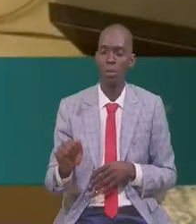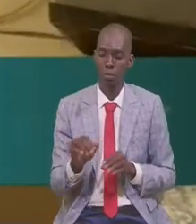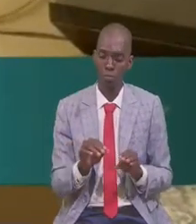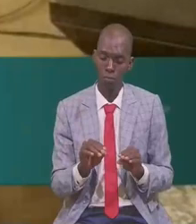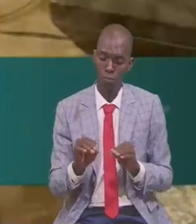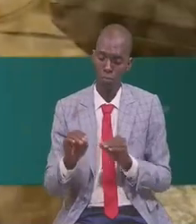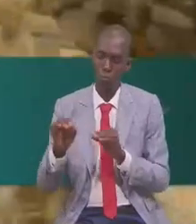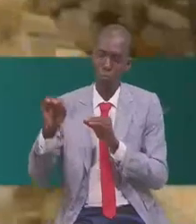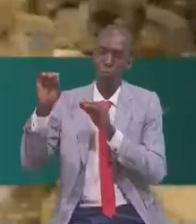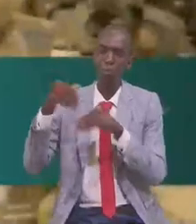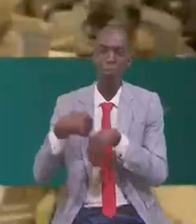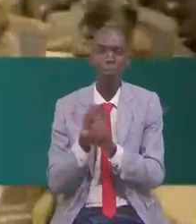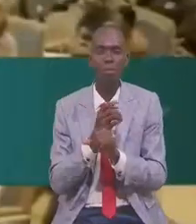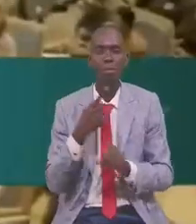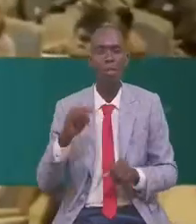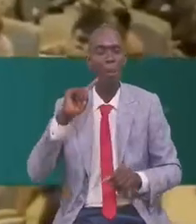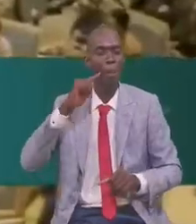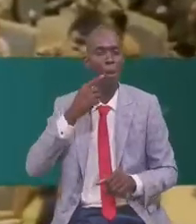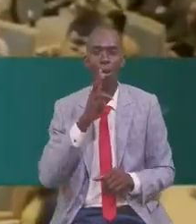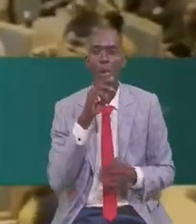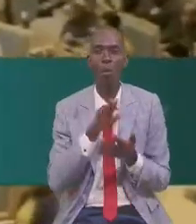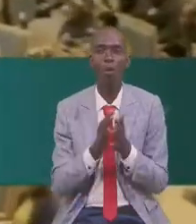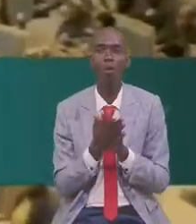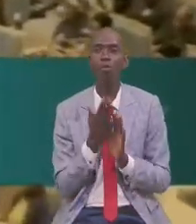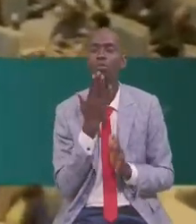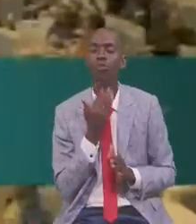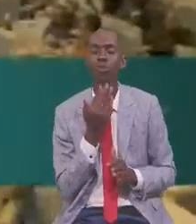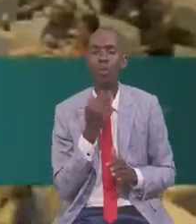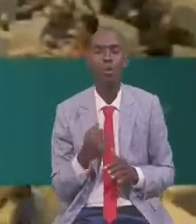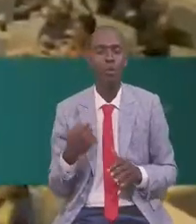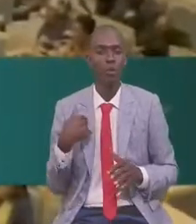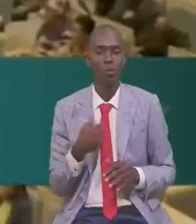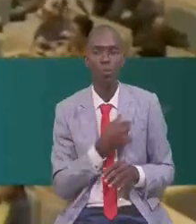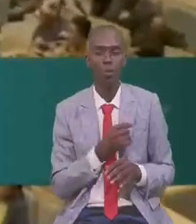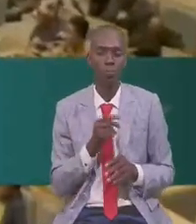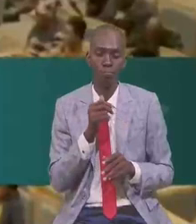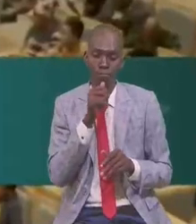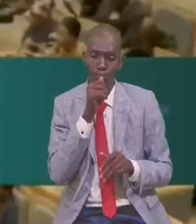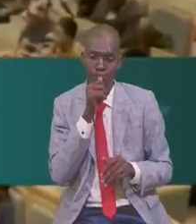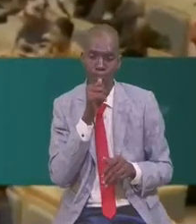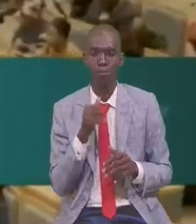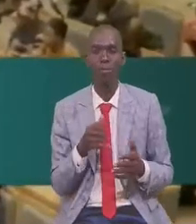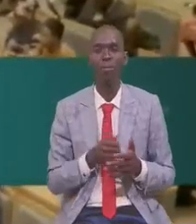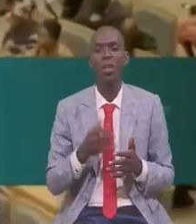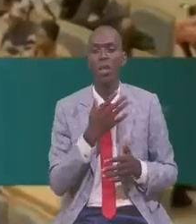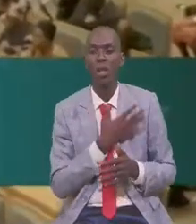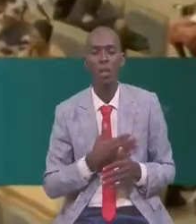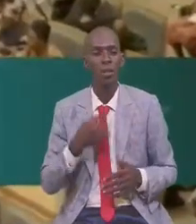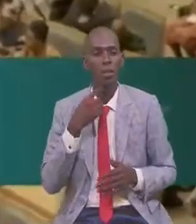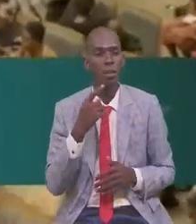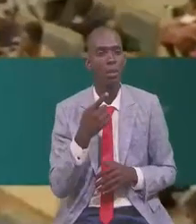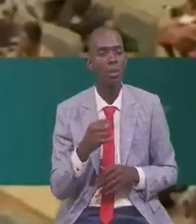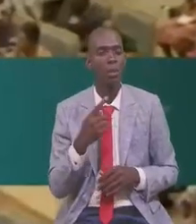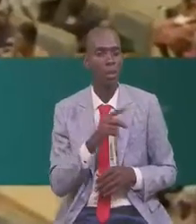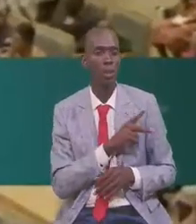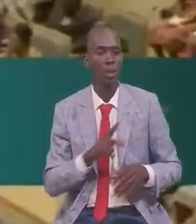et qui rend les eaux amères douces. Nous gardons le souffle et nous